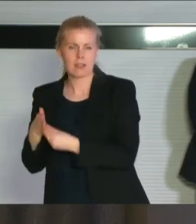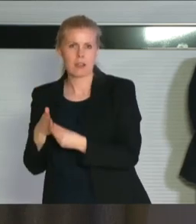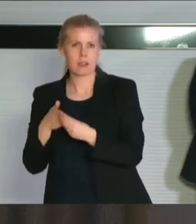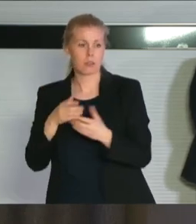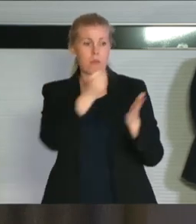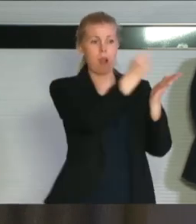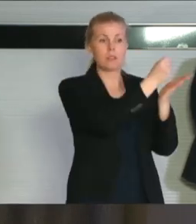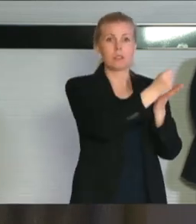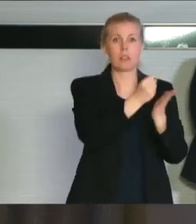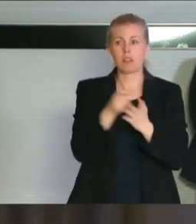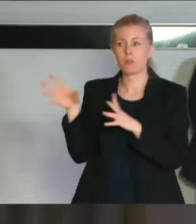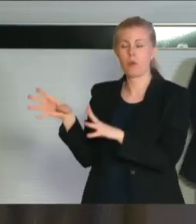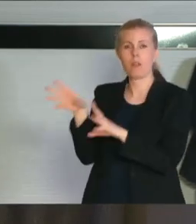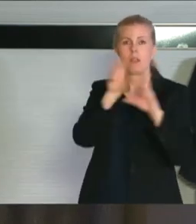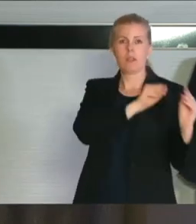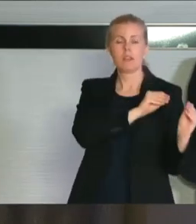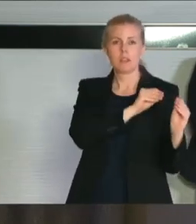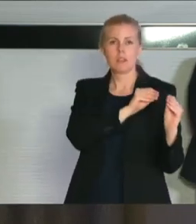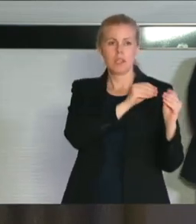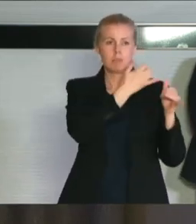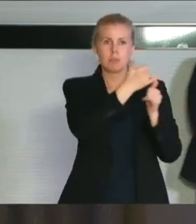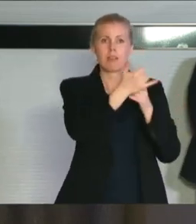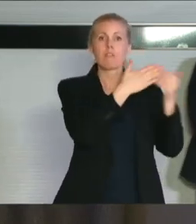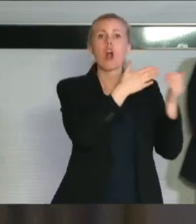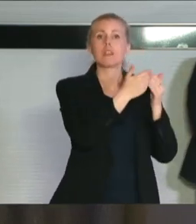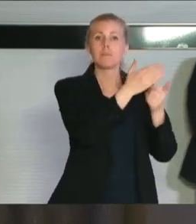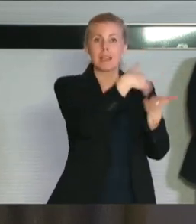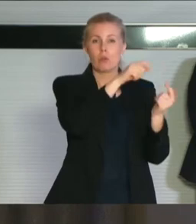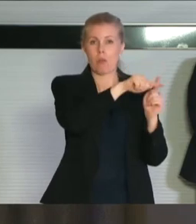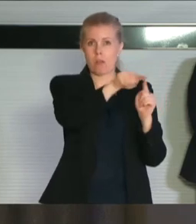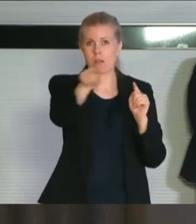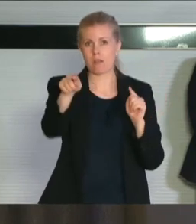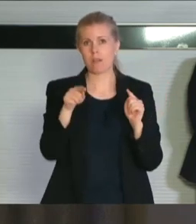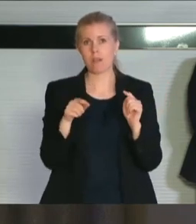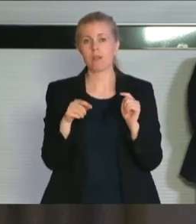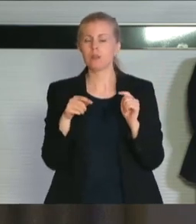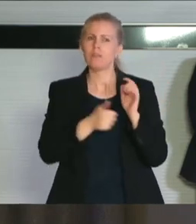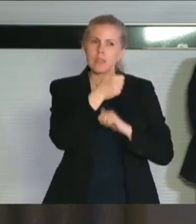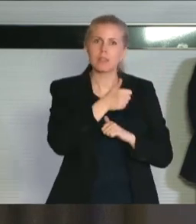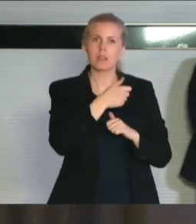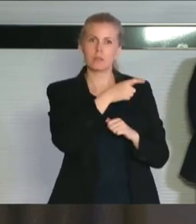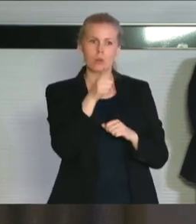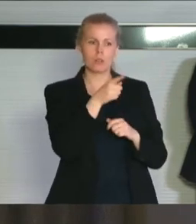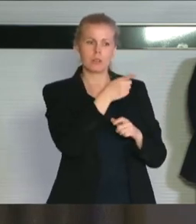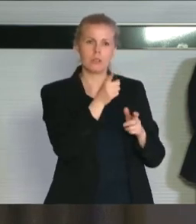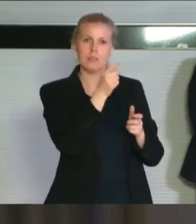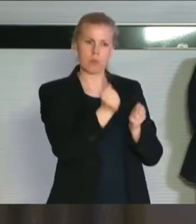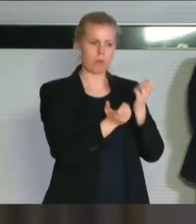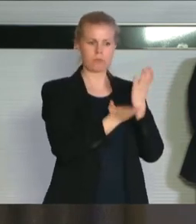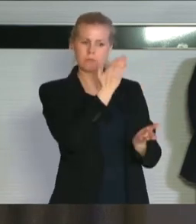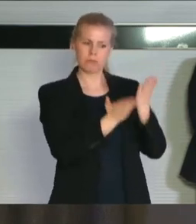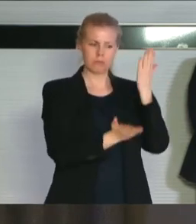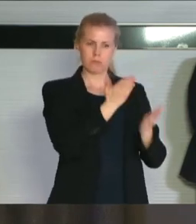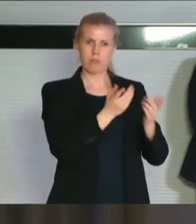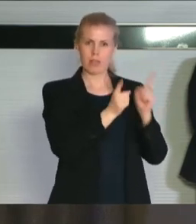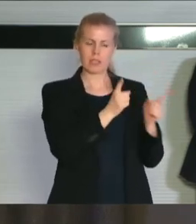som er godt forankret i de ulike fagmiljøene. Og det er viktig at de vet når de står i disse vanskelige valgene,